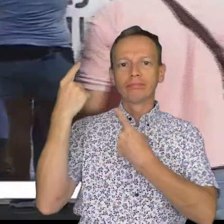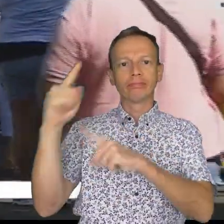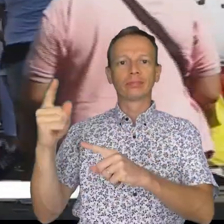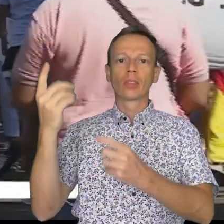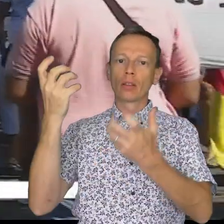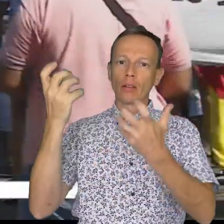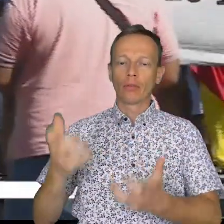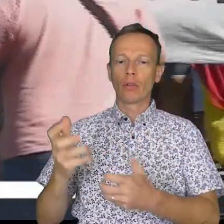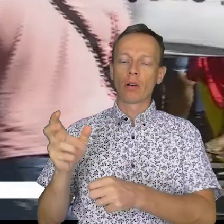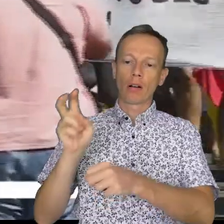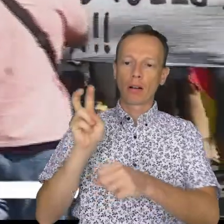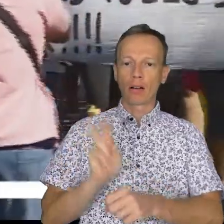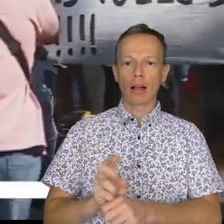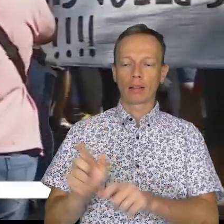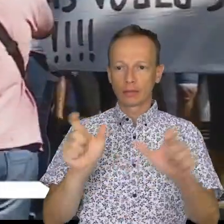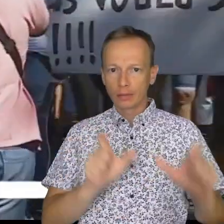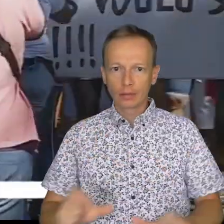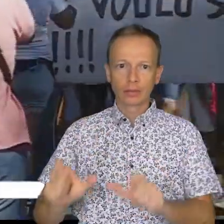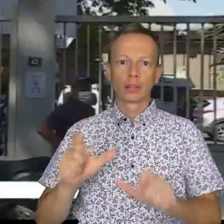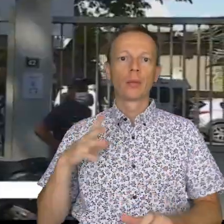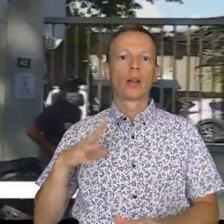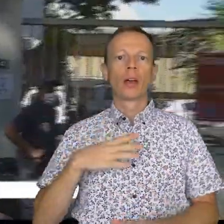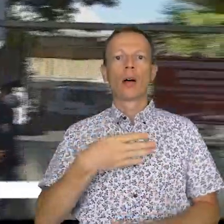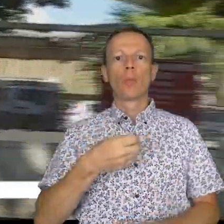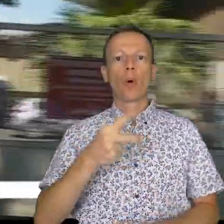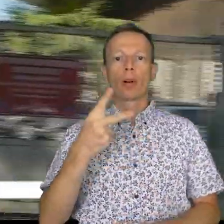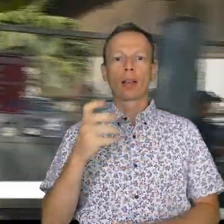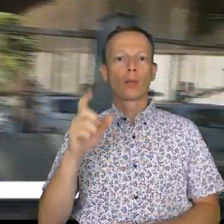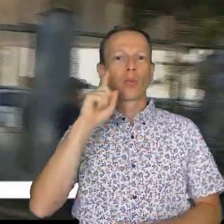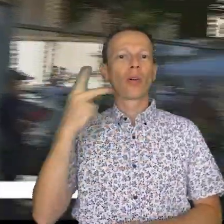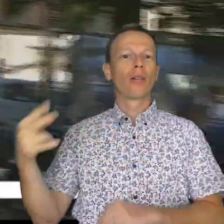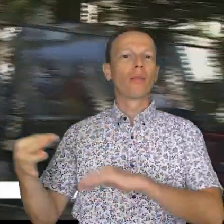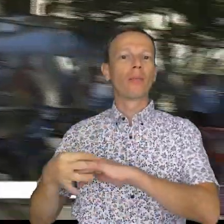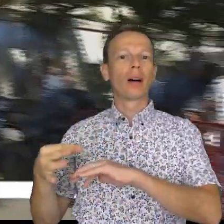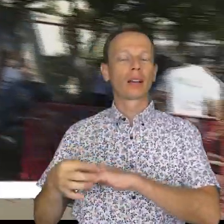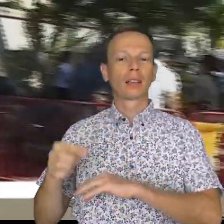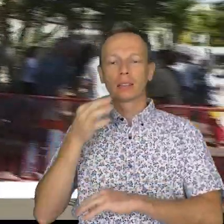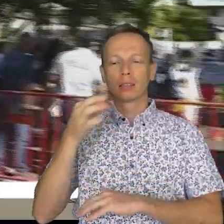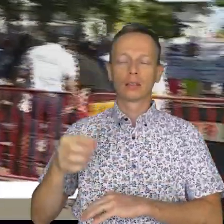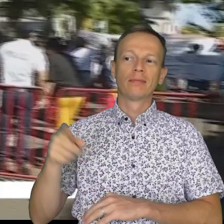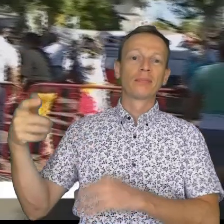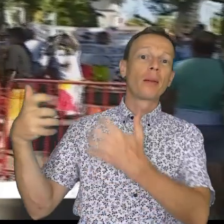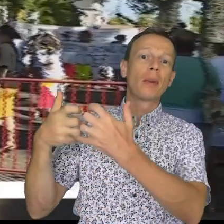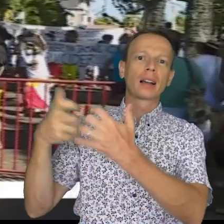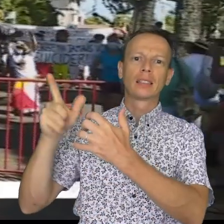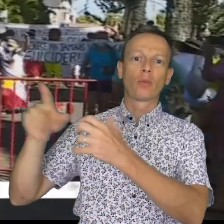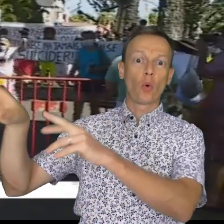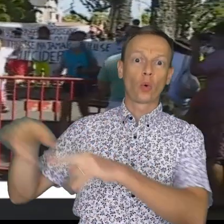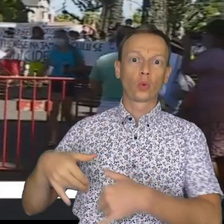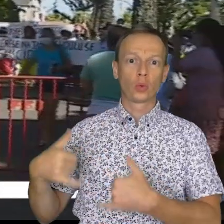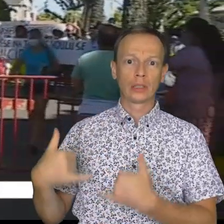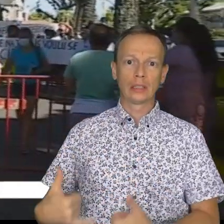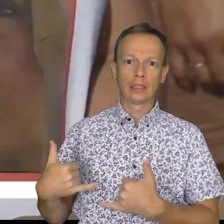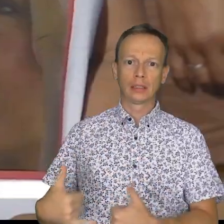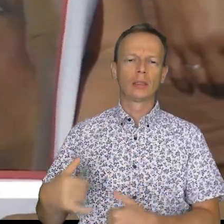la garde légale de Thérèse Moké. En effet, son époux Thierry Barbian demande à la justice le rapatriement de son épouse des